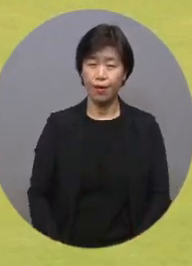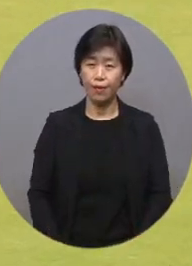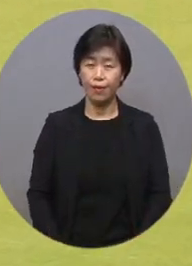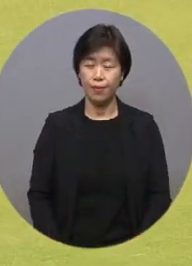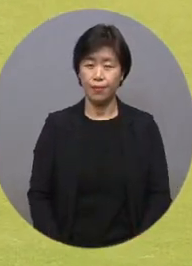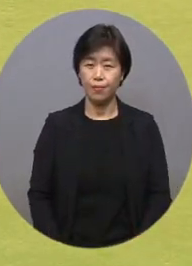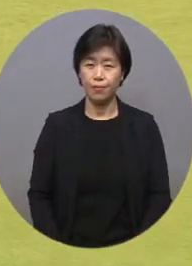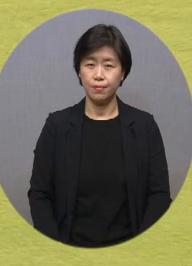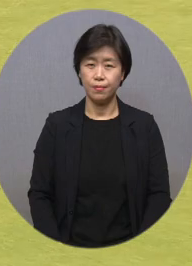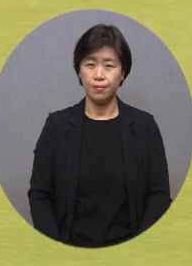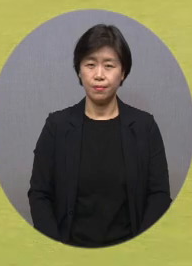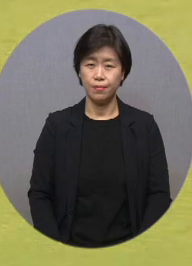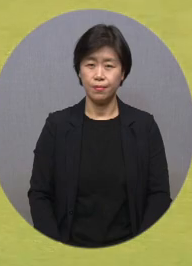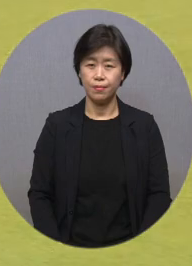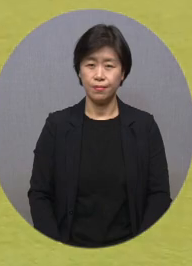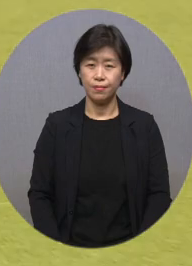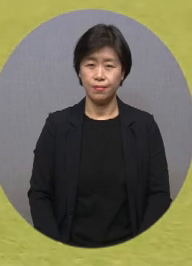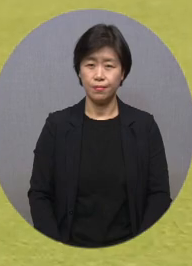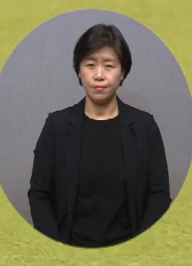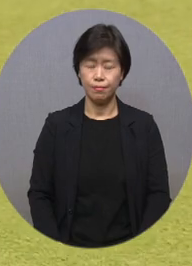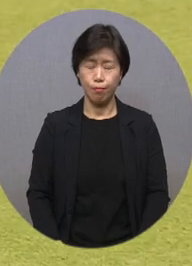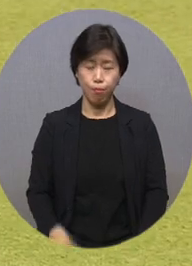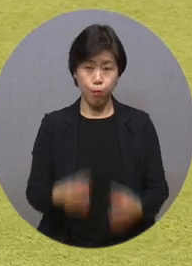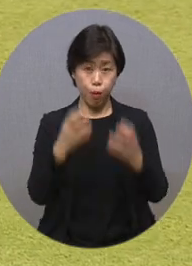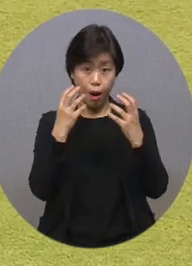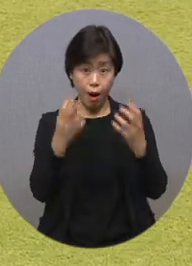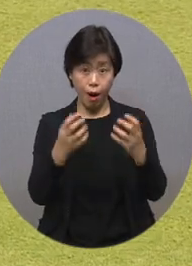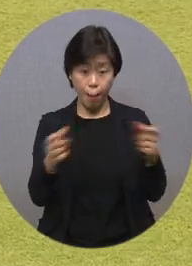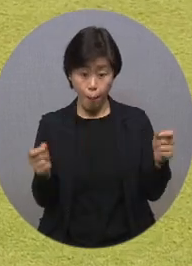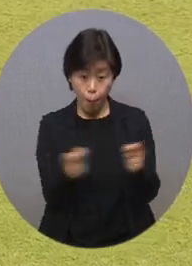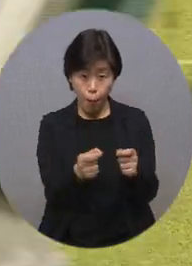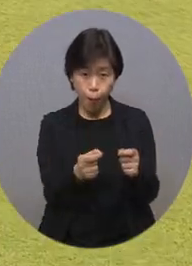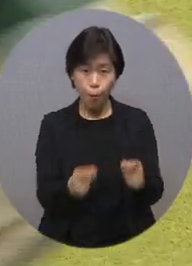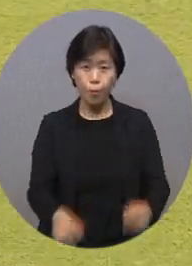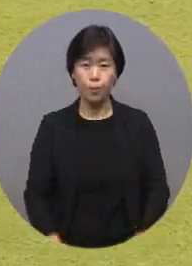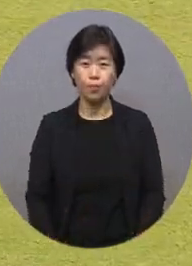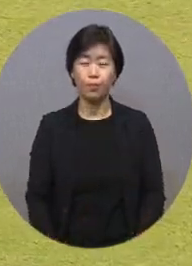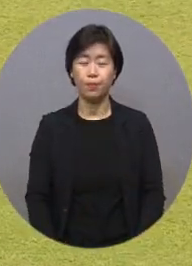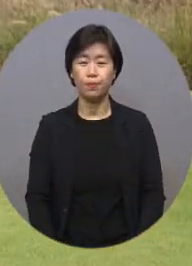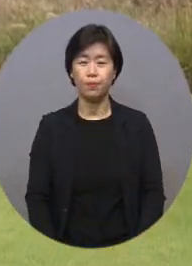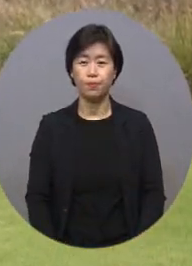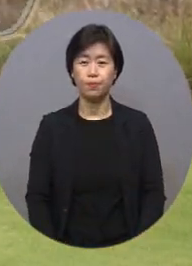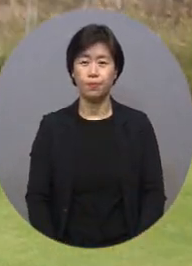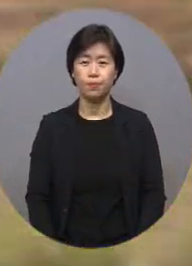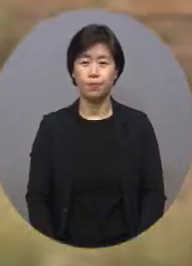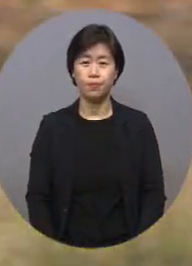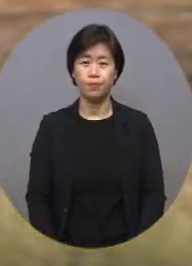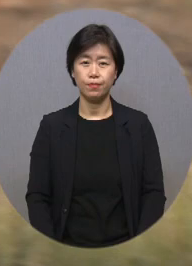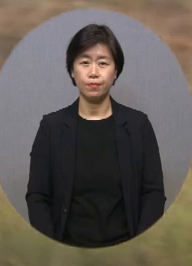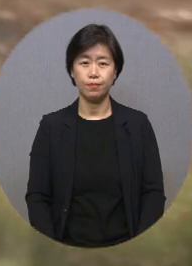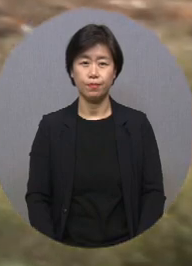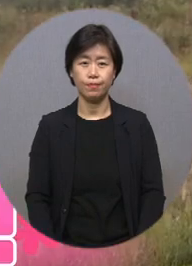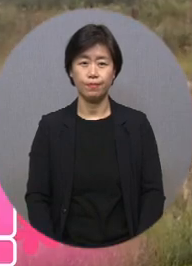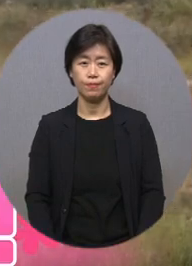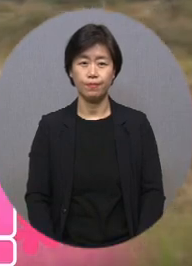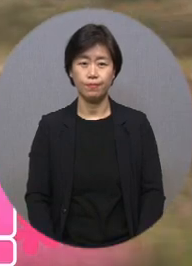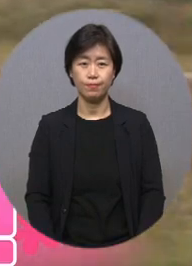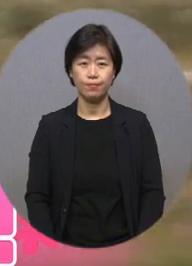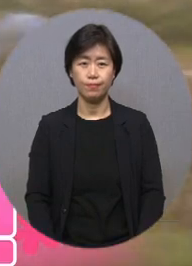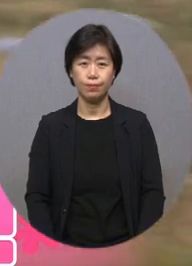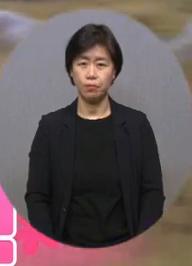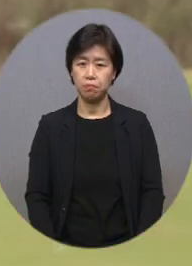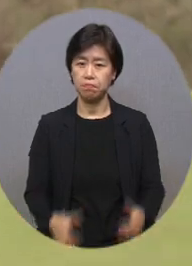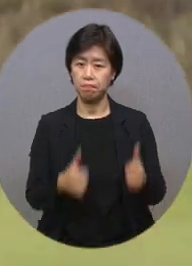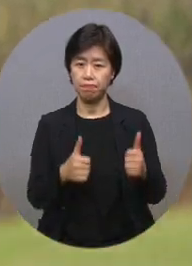괜찮은 것 같아. 우와! 와! 나이스 터치. 우와! 와! 나이스